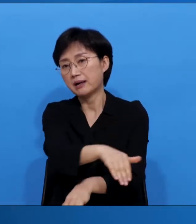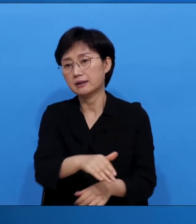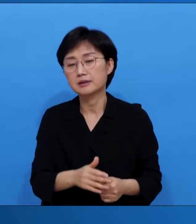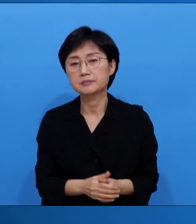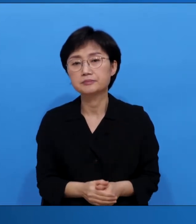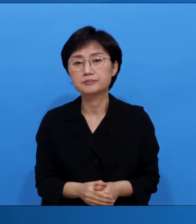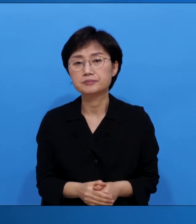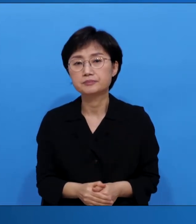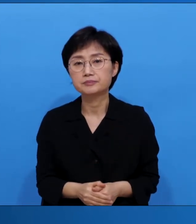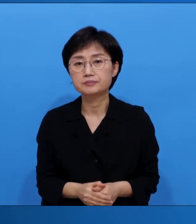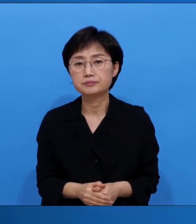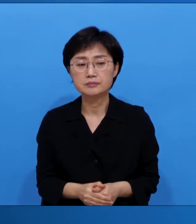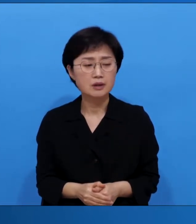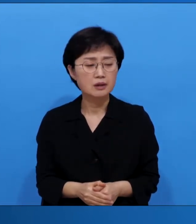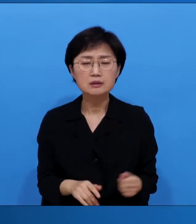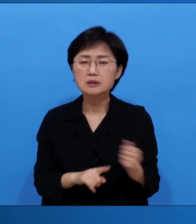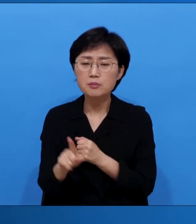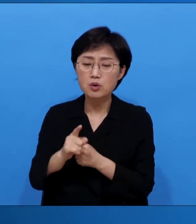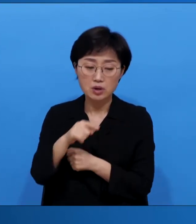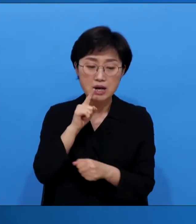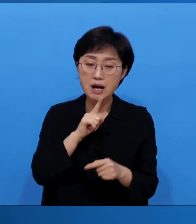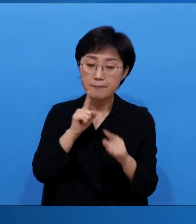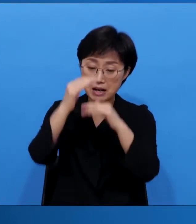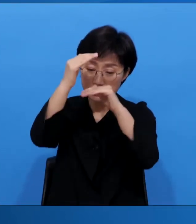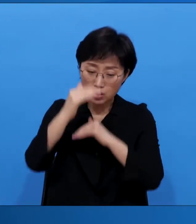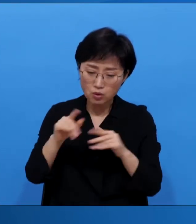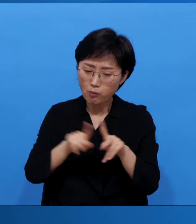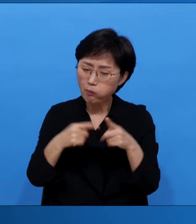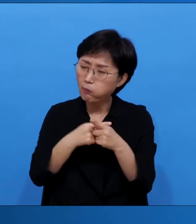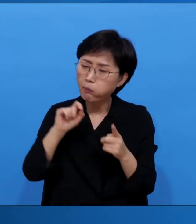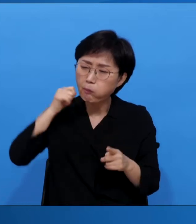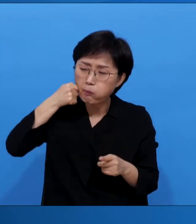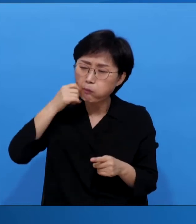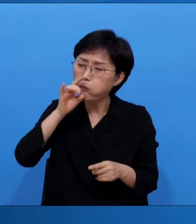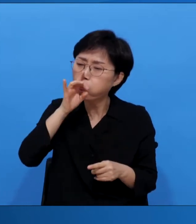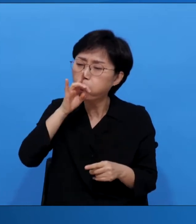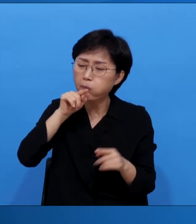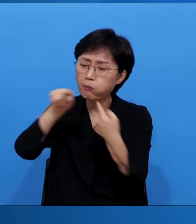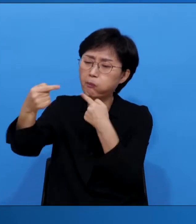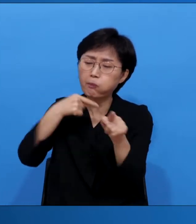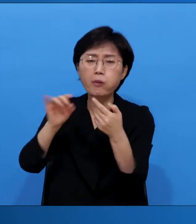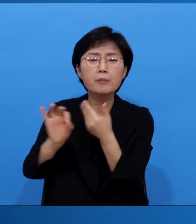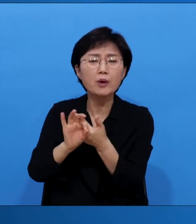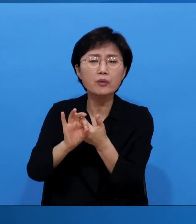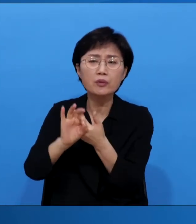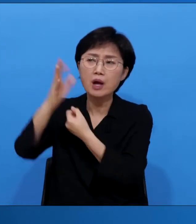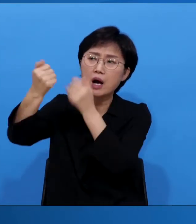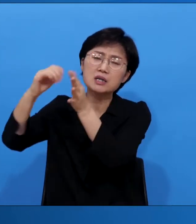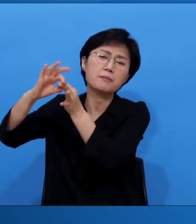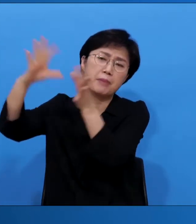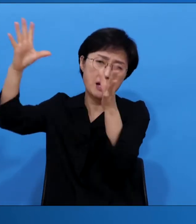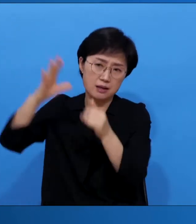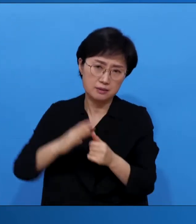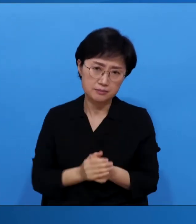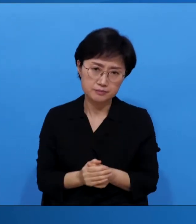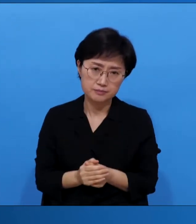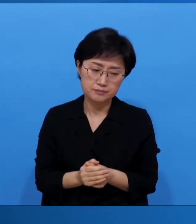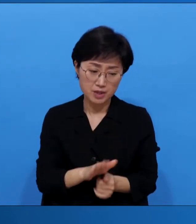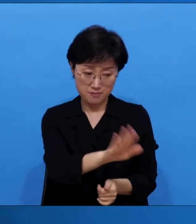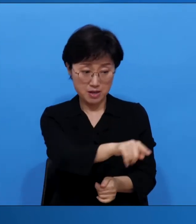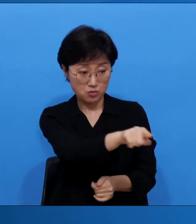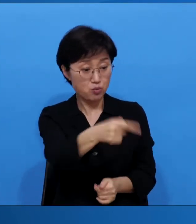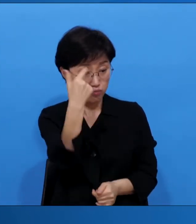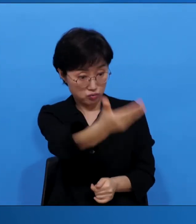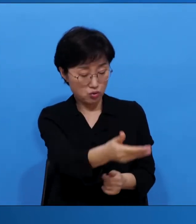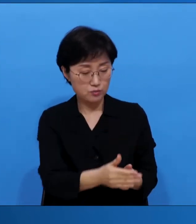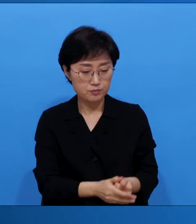me. 하나님과 상관이 없느니라. And they have nothing to do with God. 무슨 얘기죠? Those are frightening words. 그래서 가장 큰 죄가 뭔지 아냐? And that's why